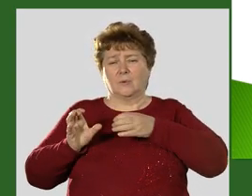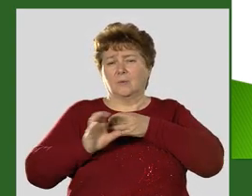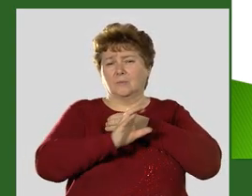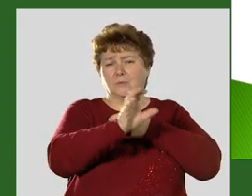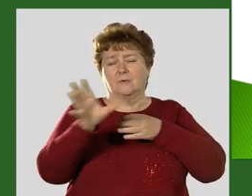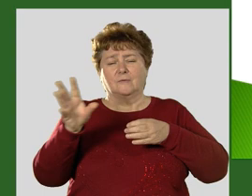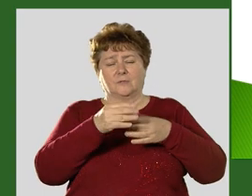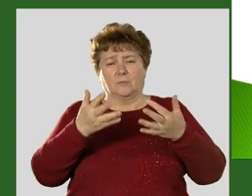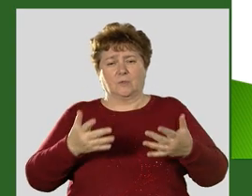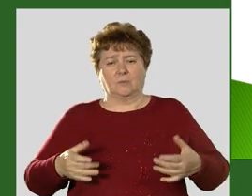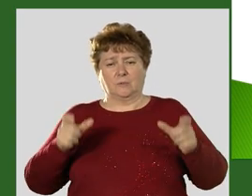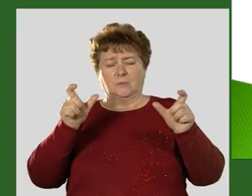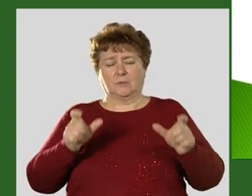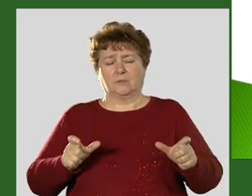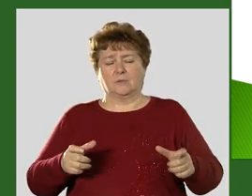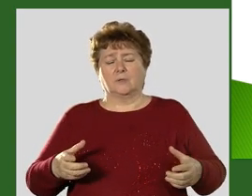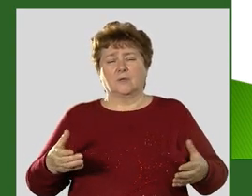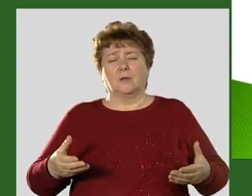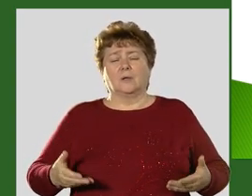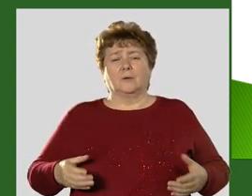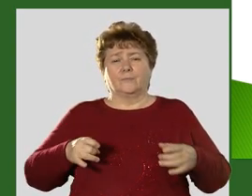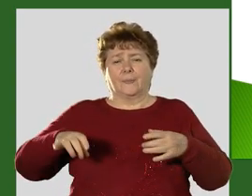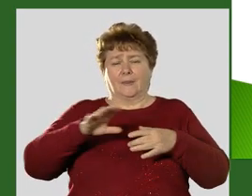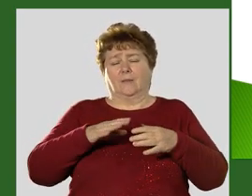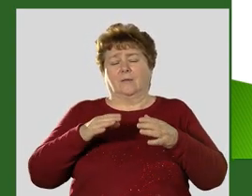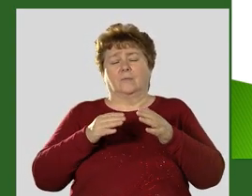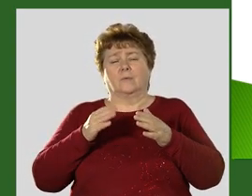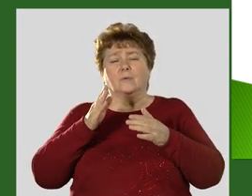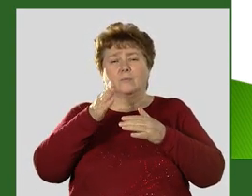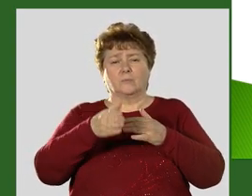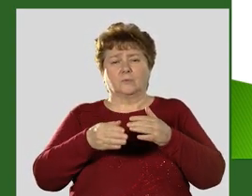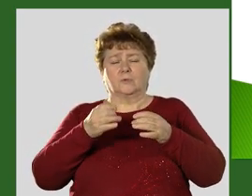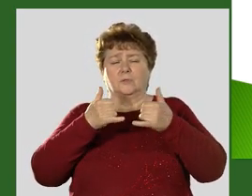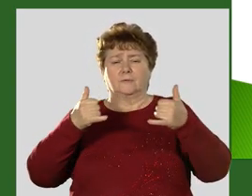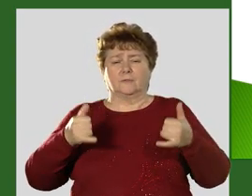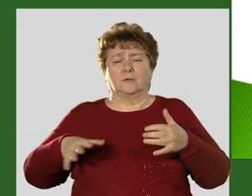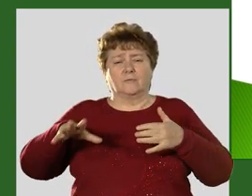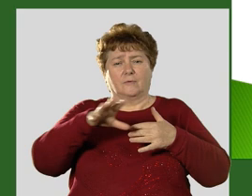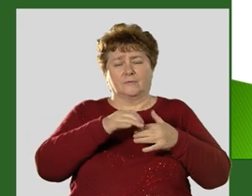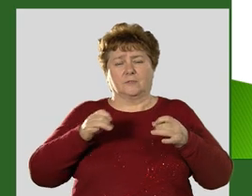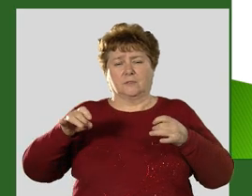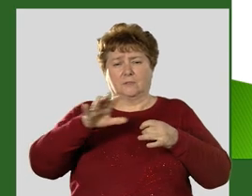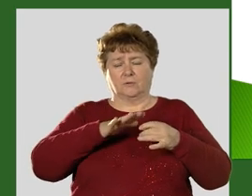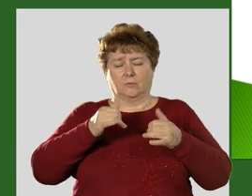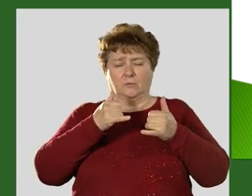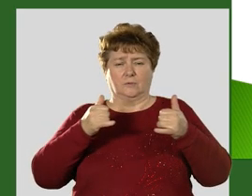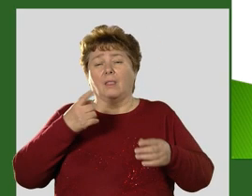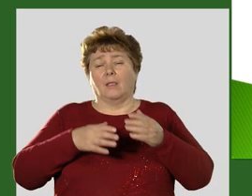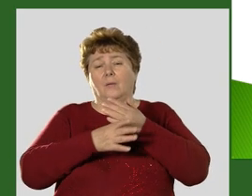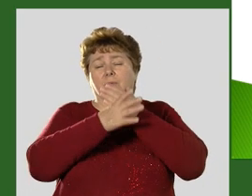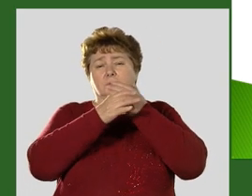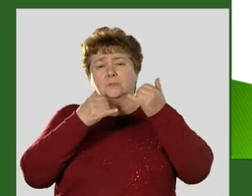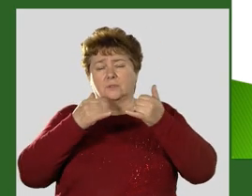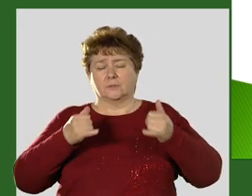всех потребителей республики. Поэтому перспективная отрасль развивается во всех регионах. Для